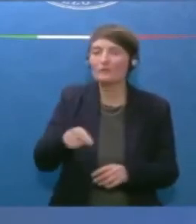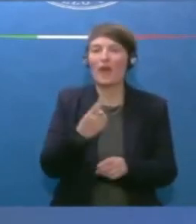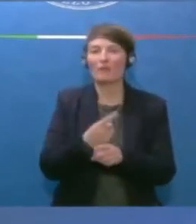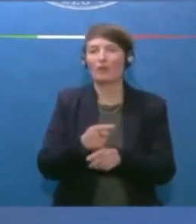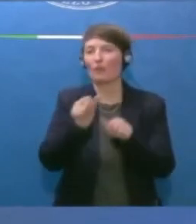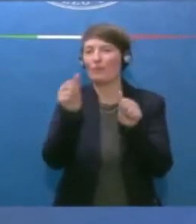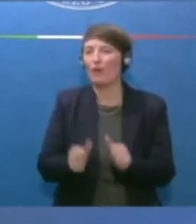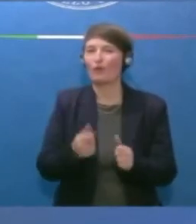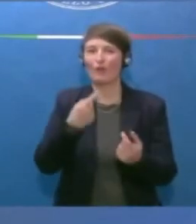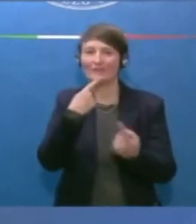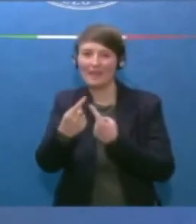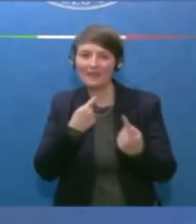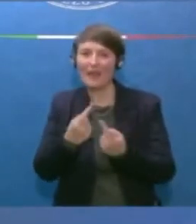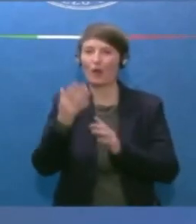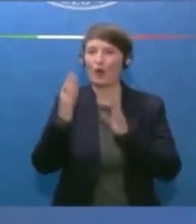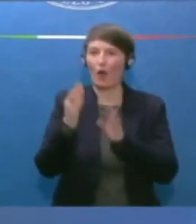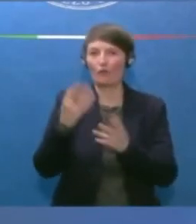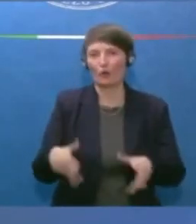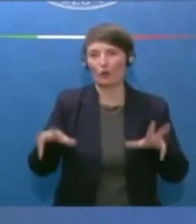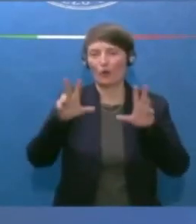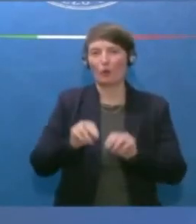di confronto ma teniamo dritta la barra del timone